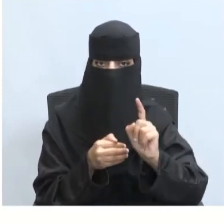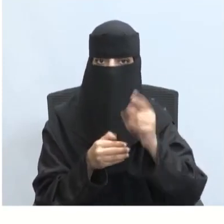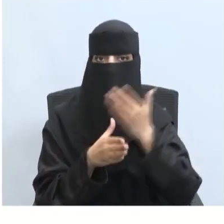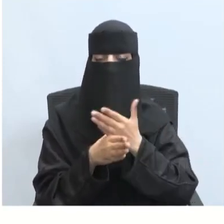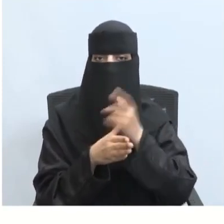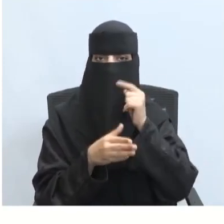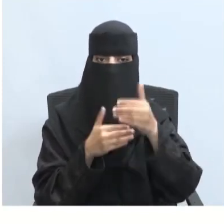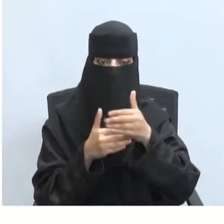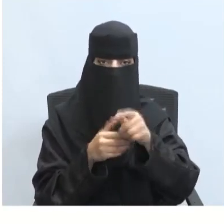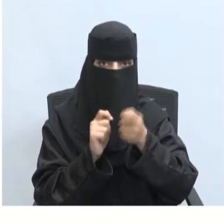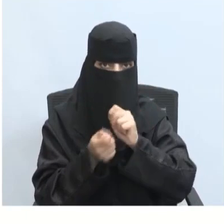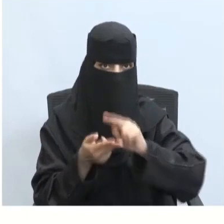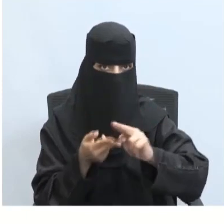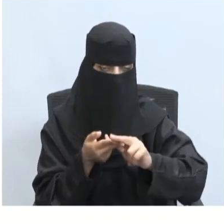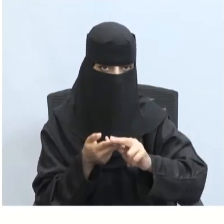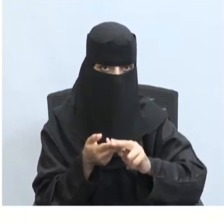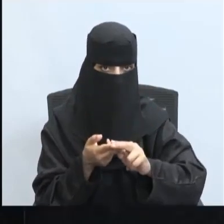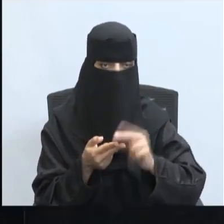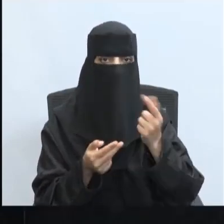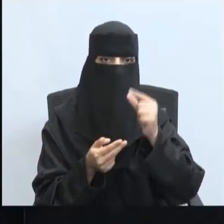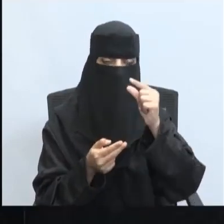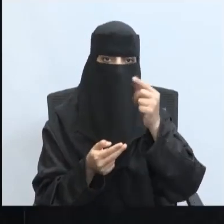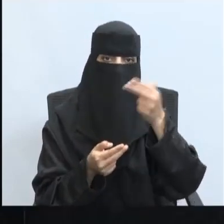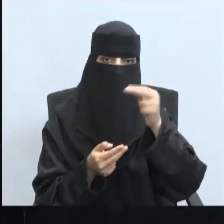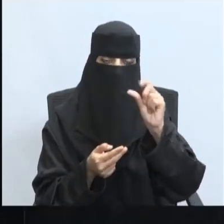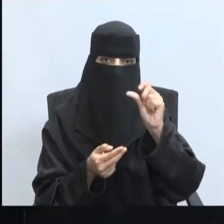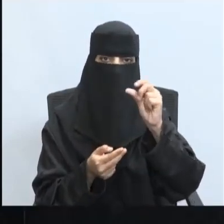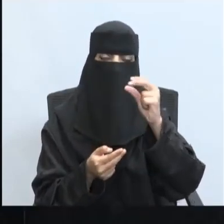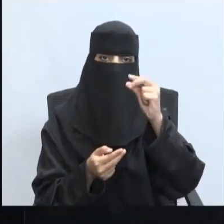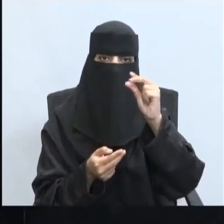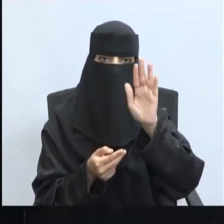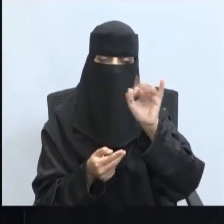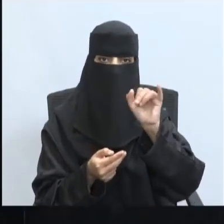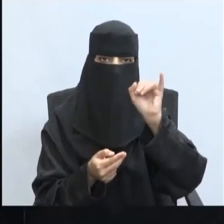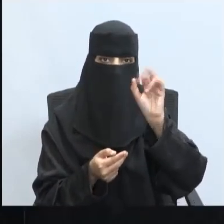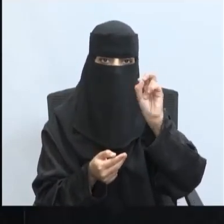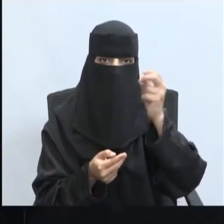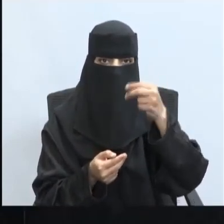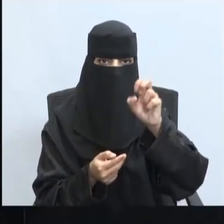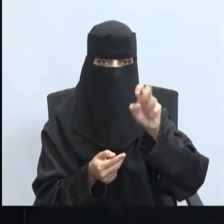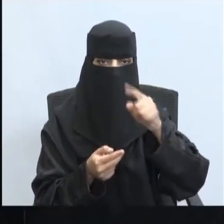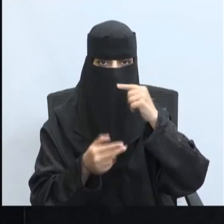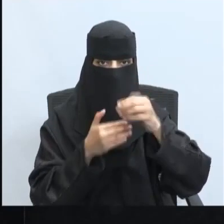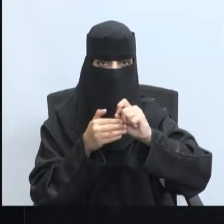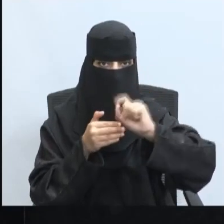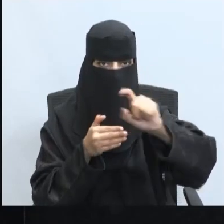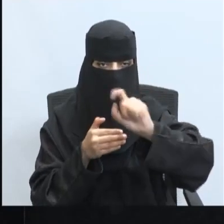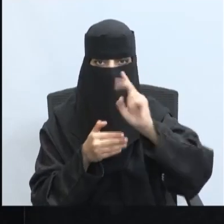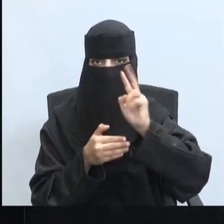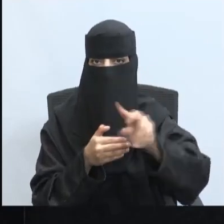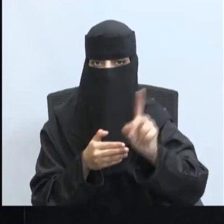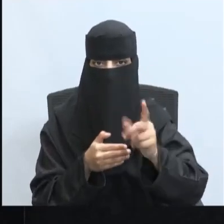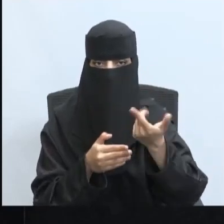النظر عالجناه باستخدام عدسات مقعره اما في طول النظر استطعنا علاجه باستخدام